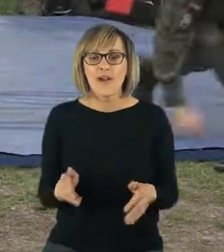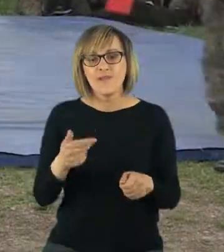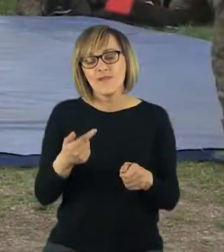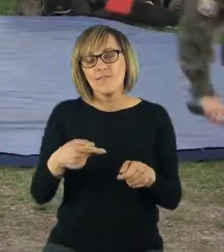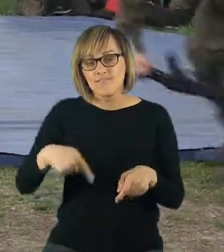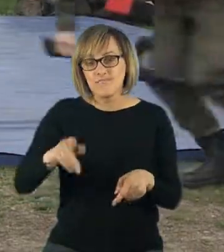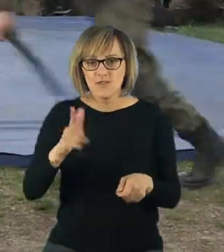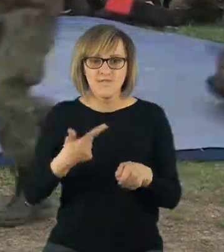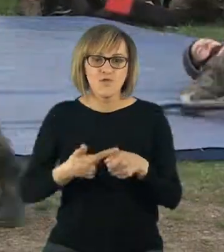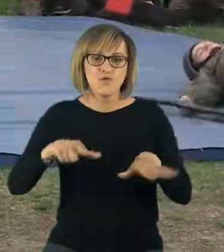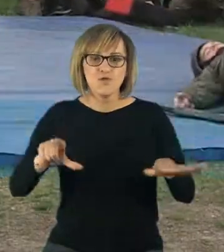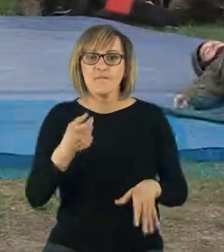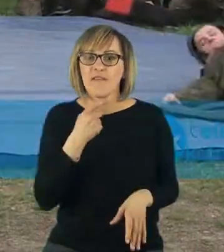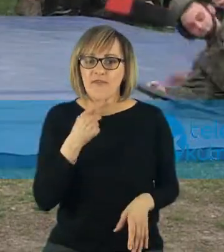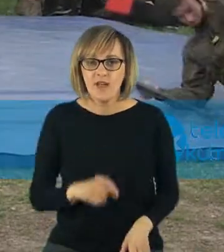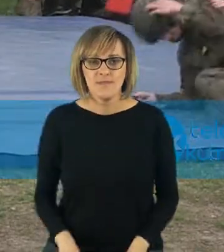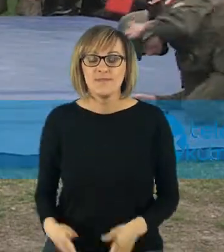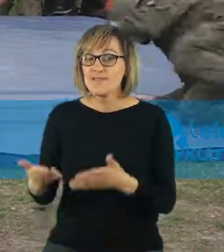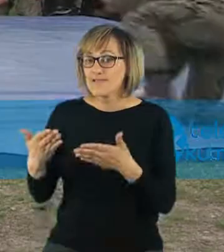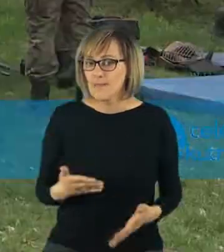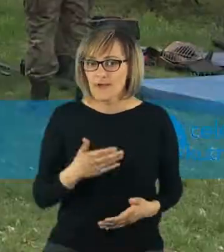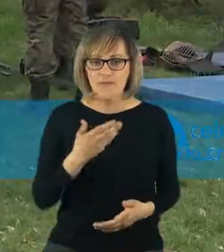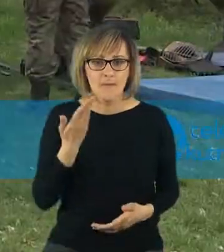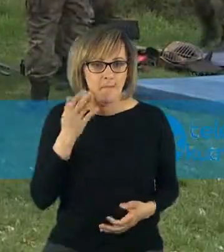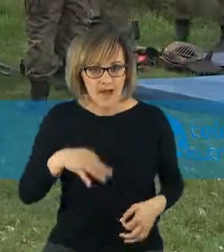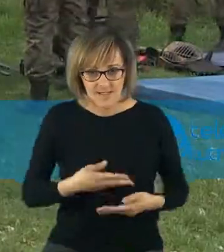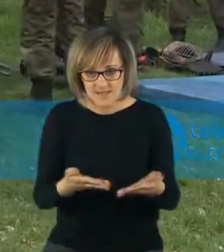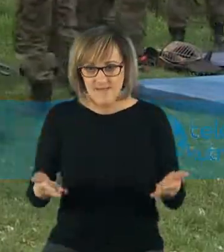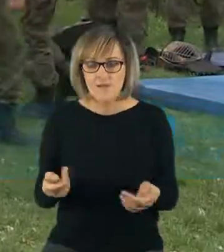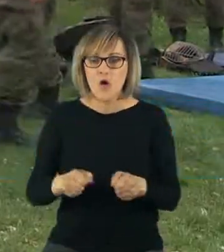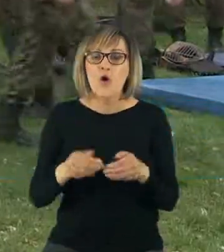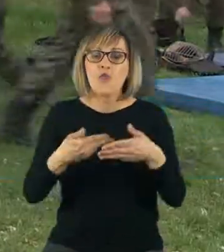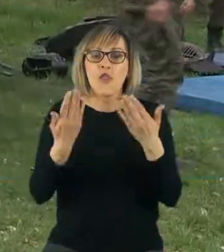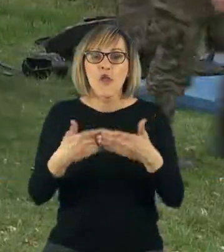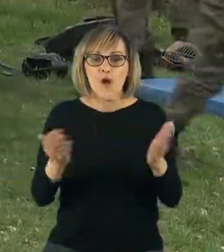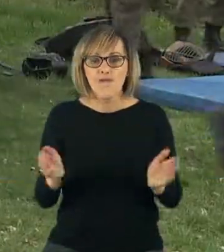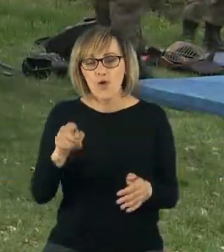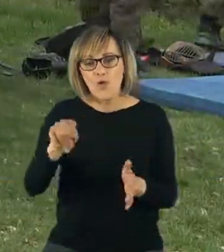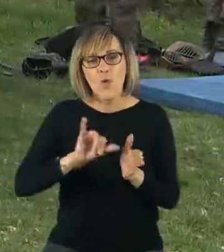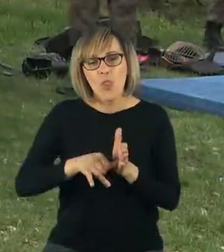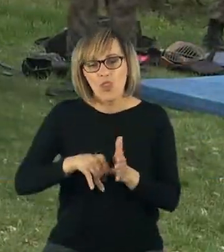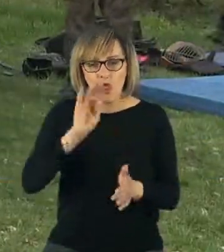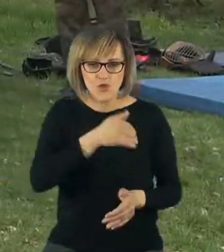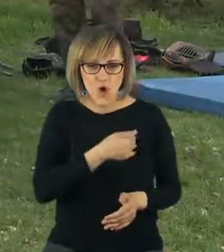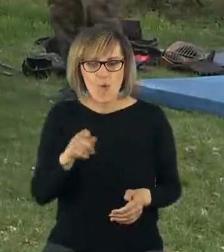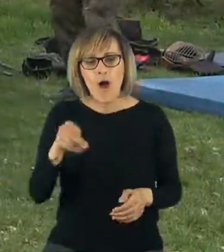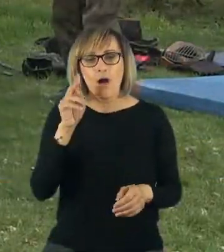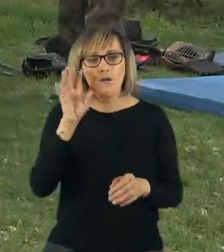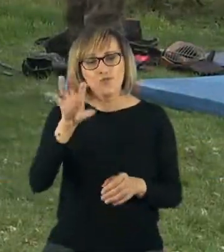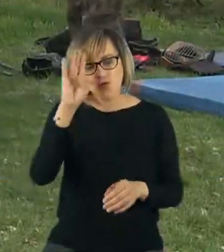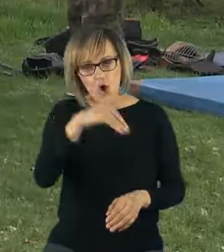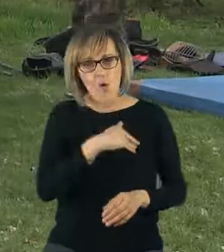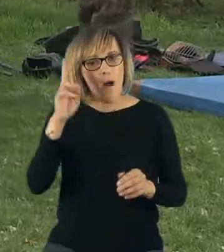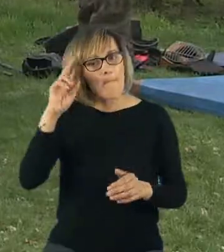się 27 kwietnia. Zapraszam Państwa na dni otwarte do Liceum Mundurowego, do Kutnowskiego Liceum Mundurowego.